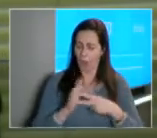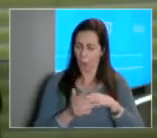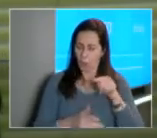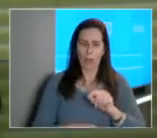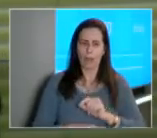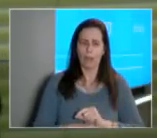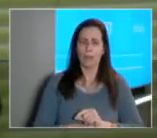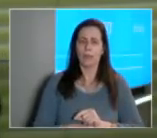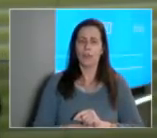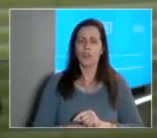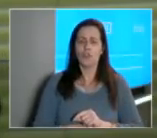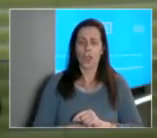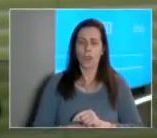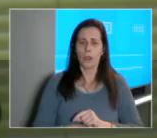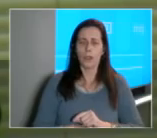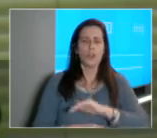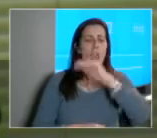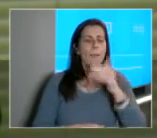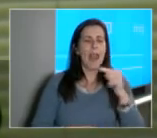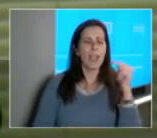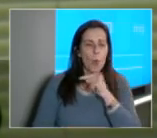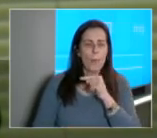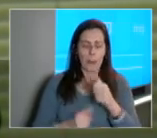הללו זה שהגושים, מעלה אדומים,